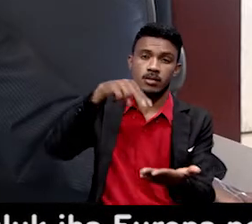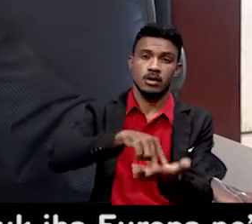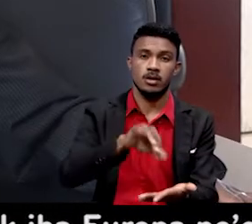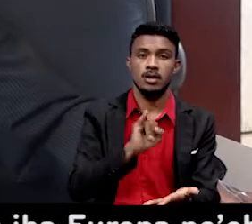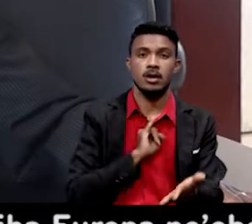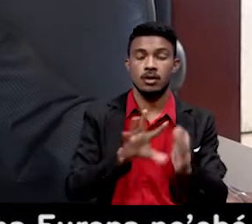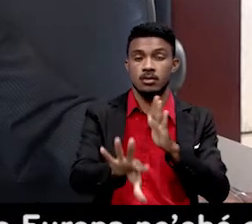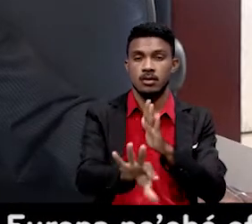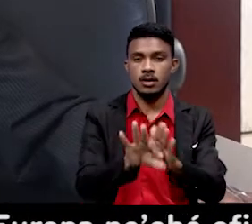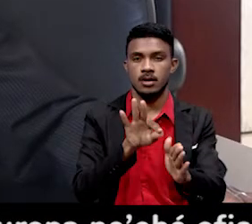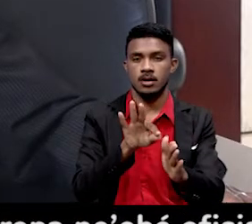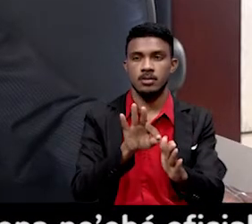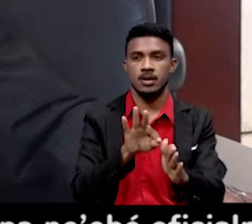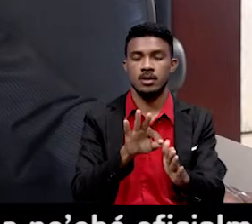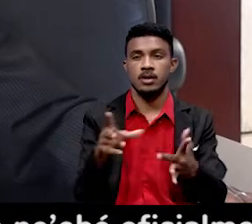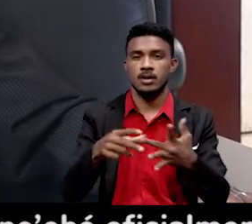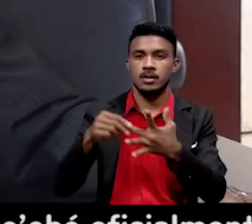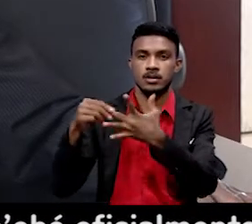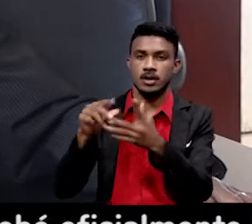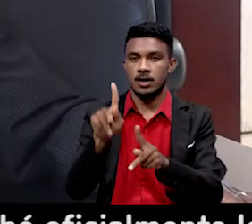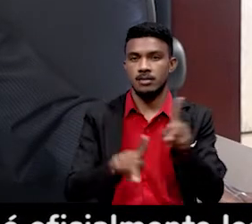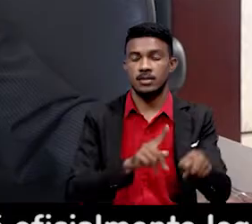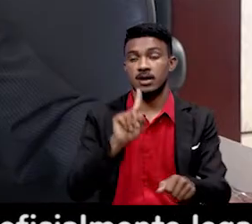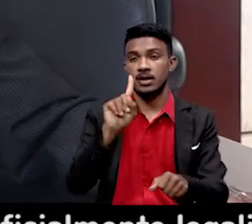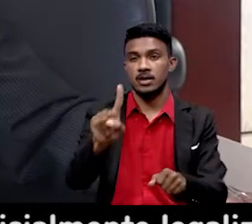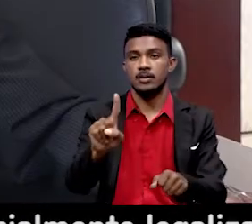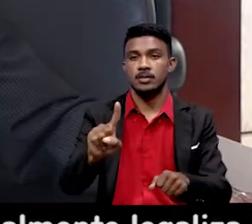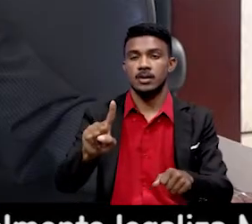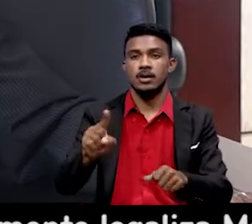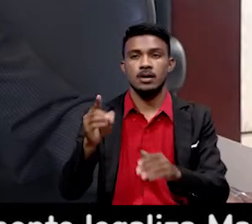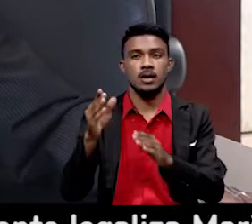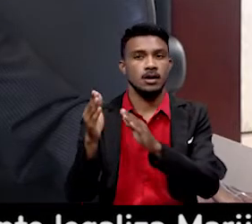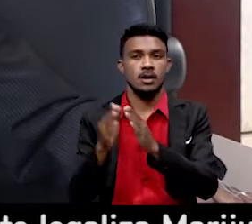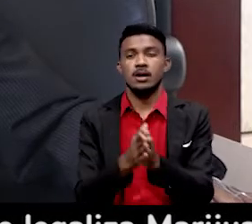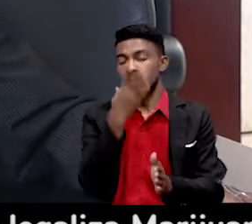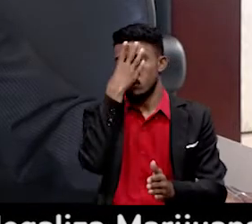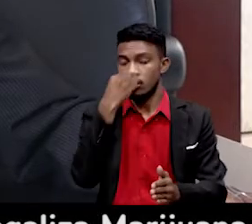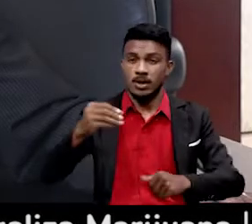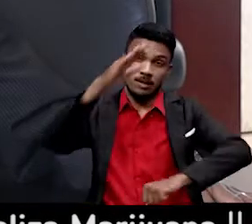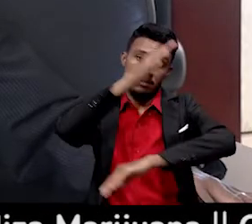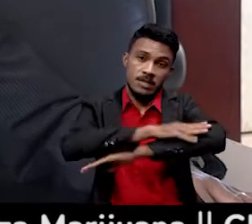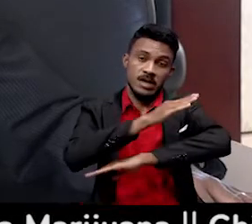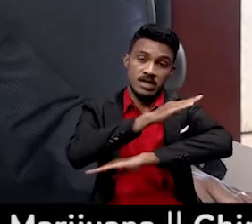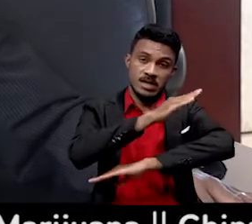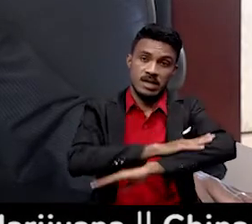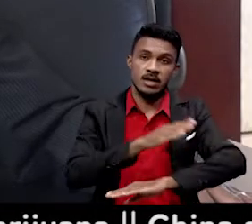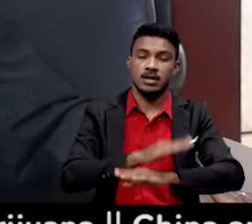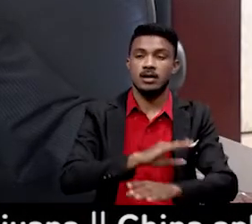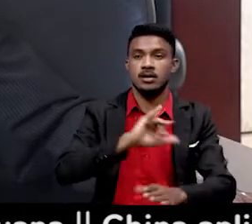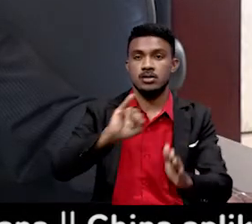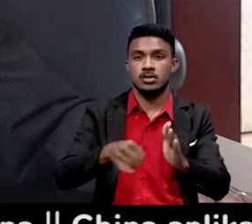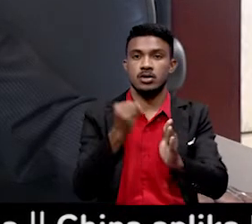maka uniku ema dedek mak toba iha mezaleteng murtuar nene, jurnalista